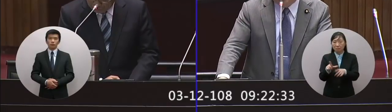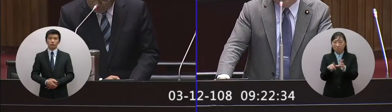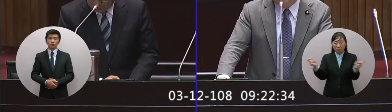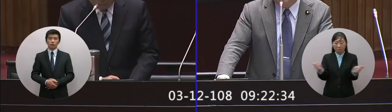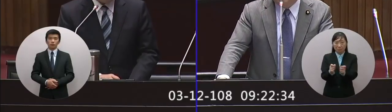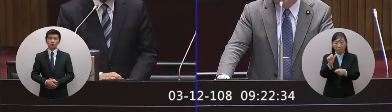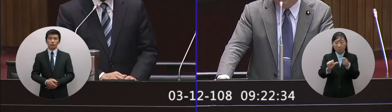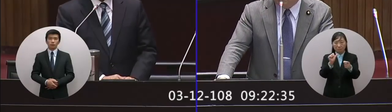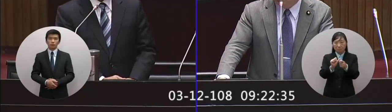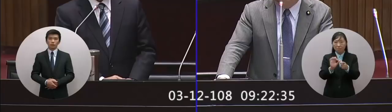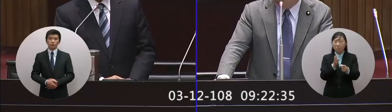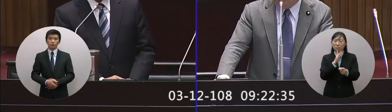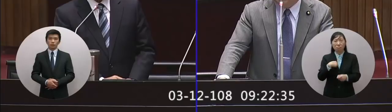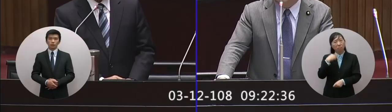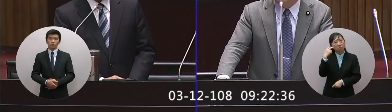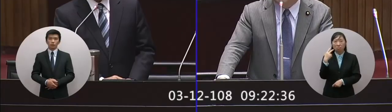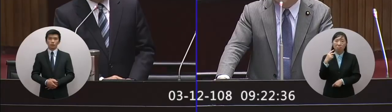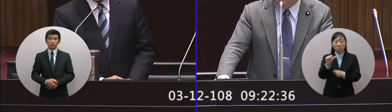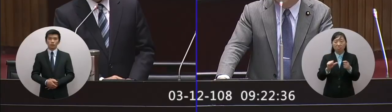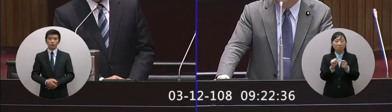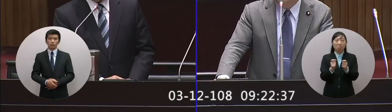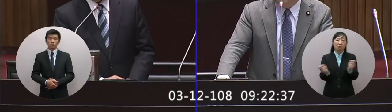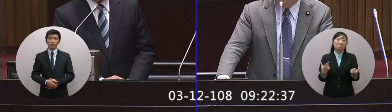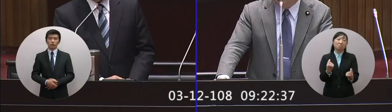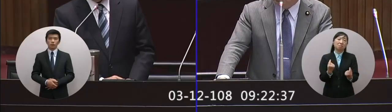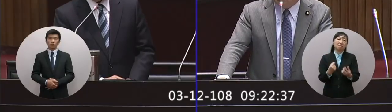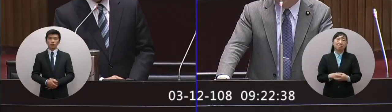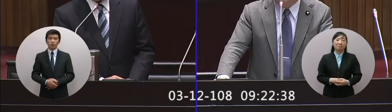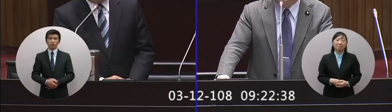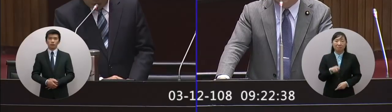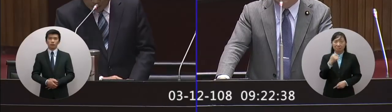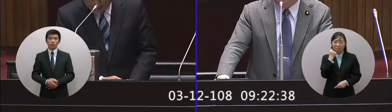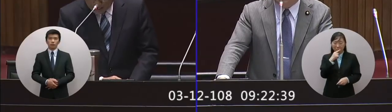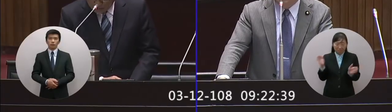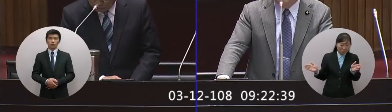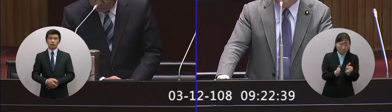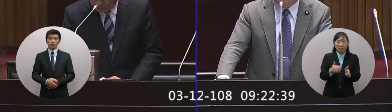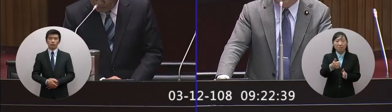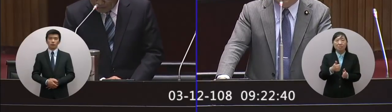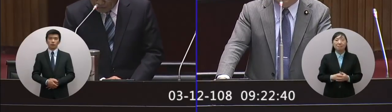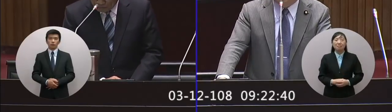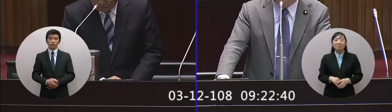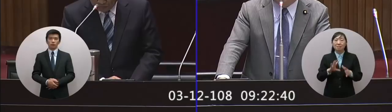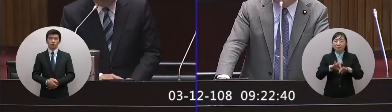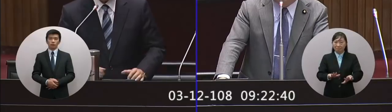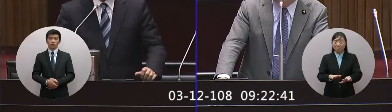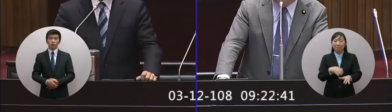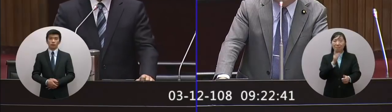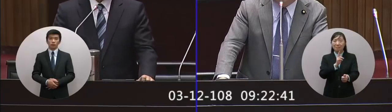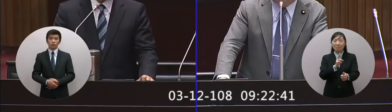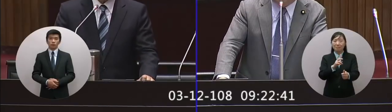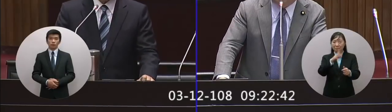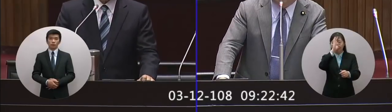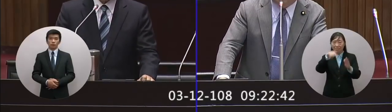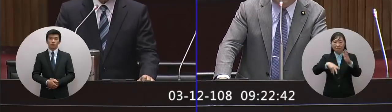短到5年，但是本席认为5年还嫌太长了，因为这个能够早一日解决，是不是请院长要督促交通部